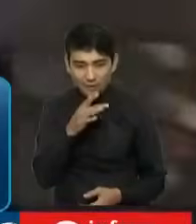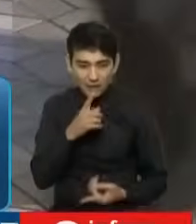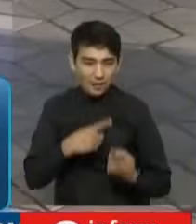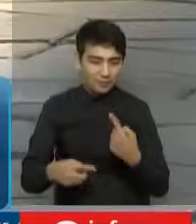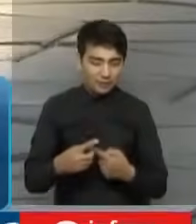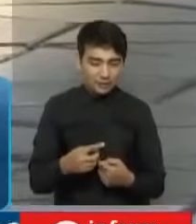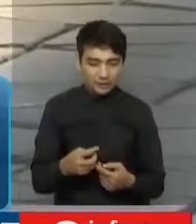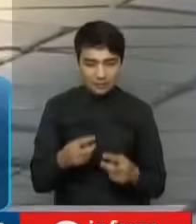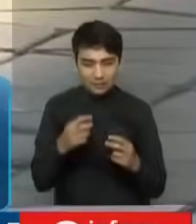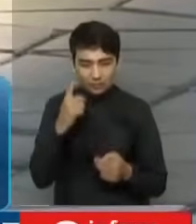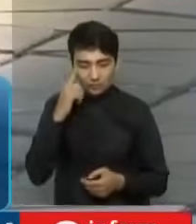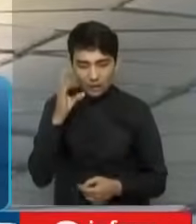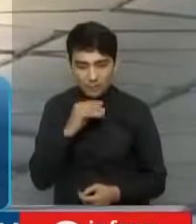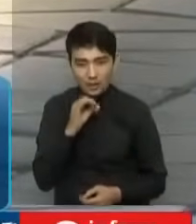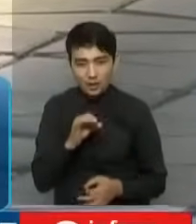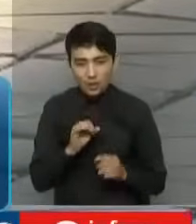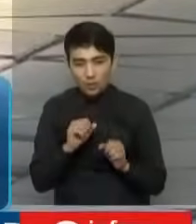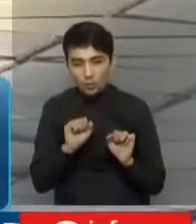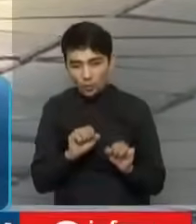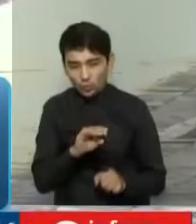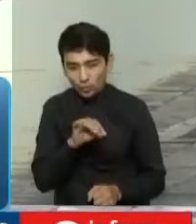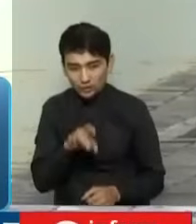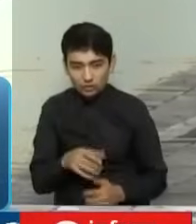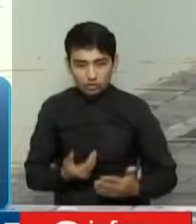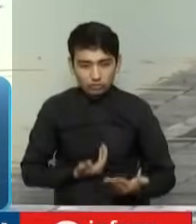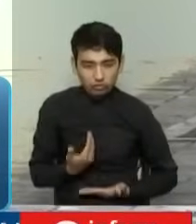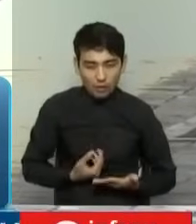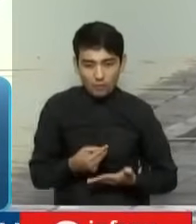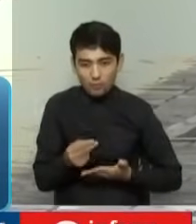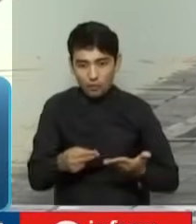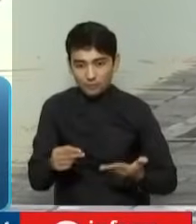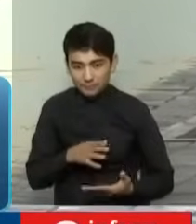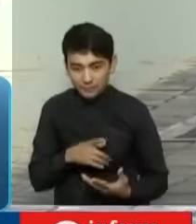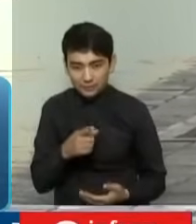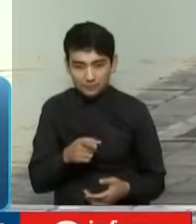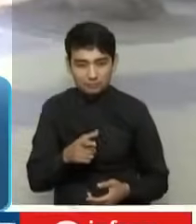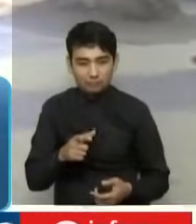могут пересмотреть. Юристы говорят, сбор живых подписей вполне правомерен.